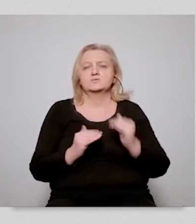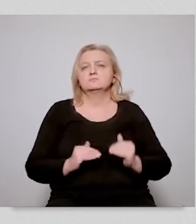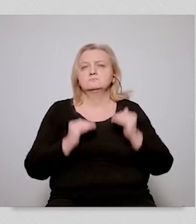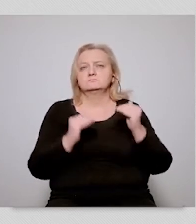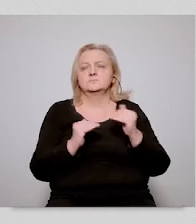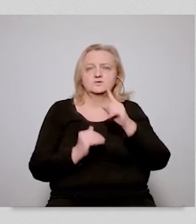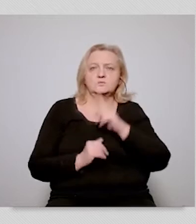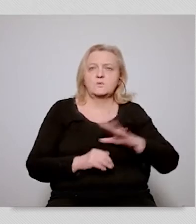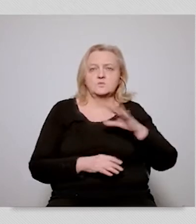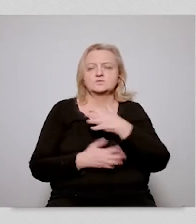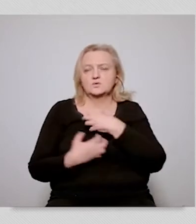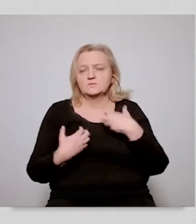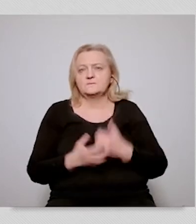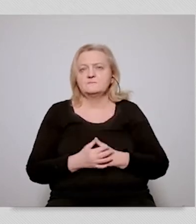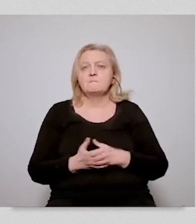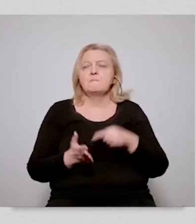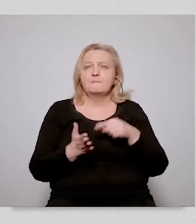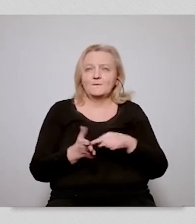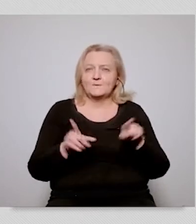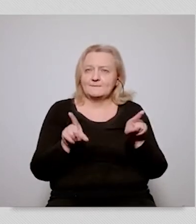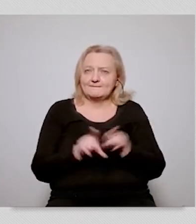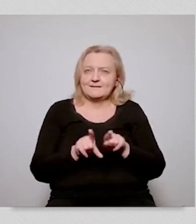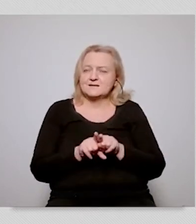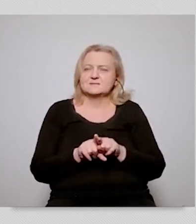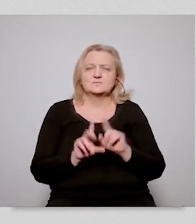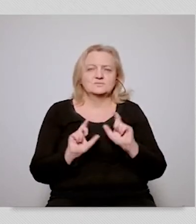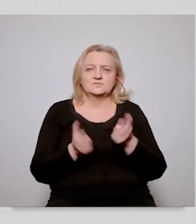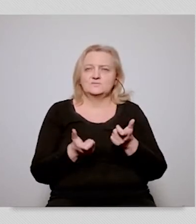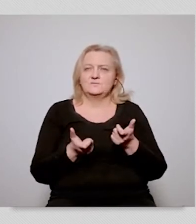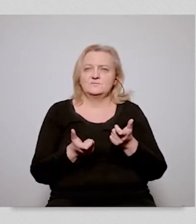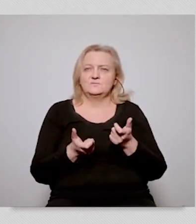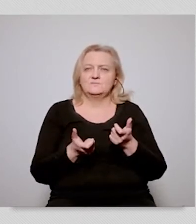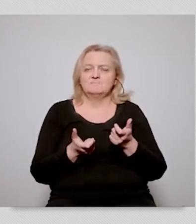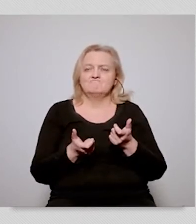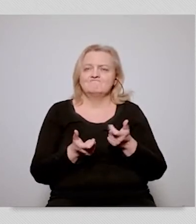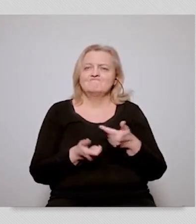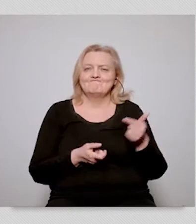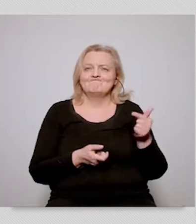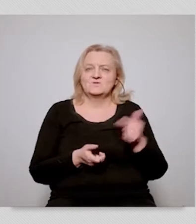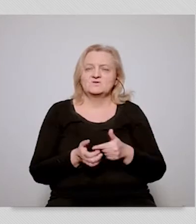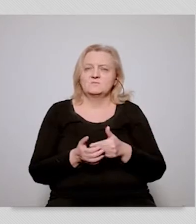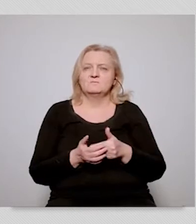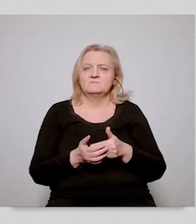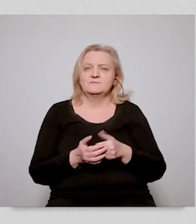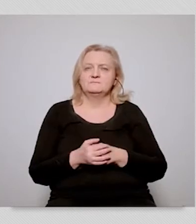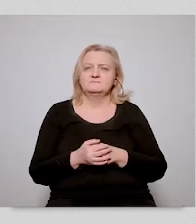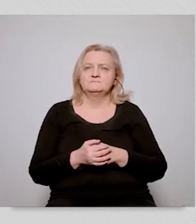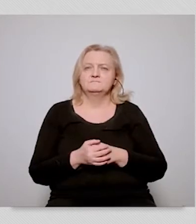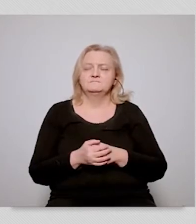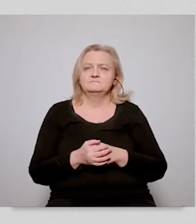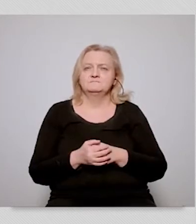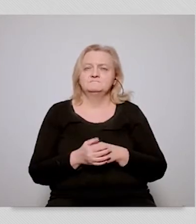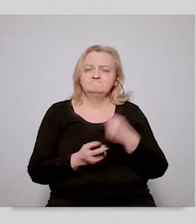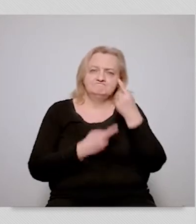bym powiedział, społeczno-gospodarczy. Więc to też jest coś, co trzeba wziąć pod